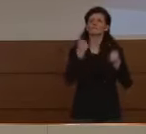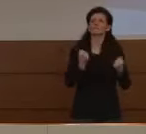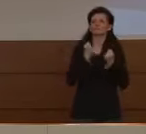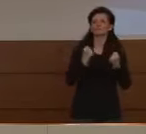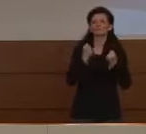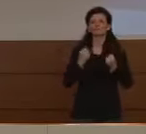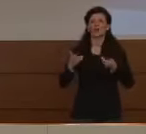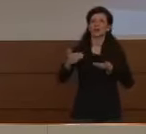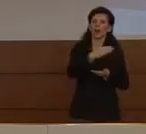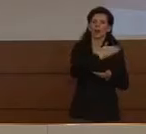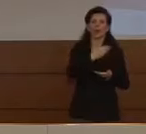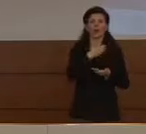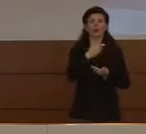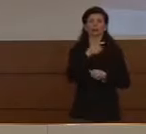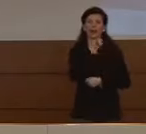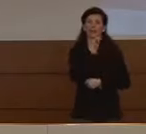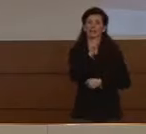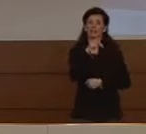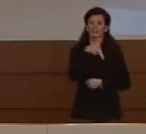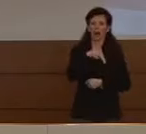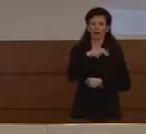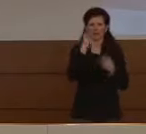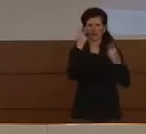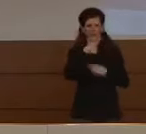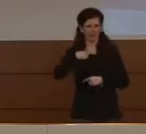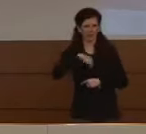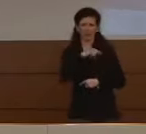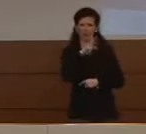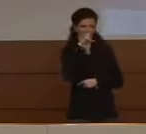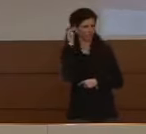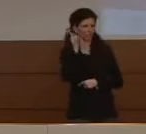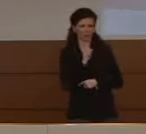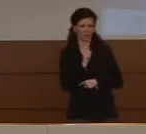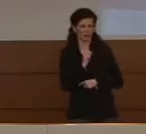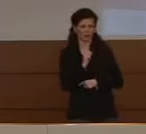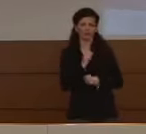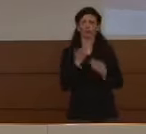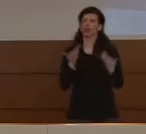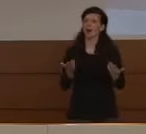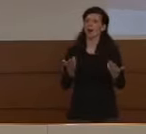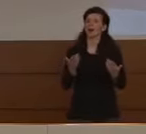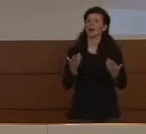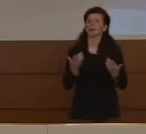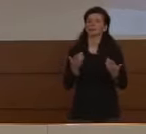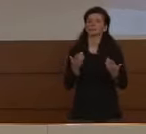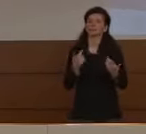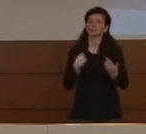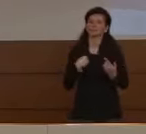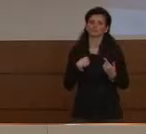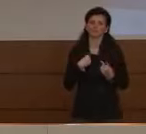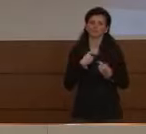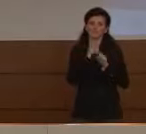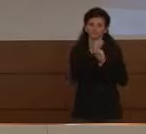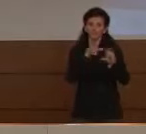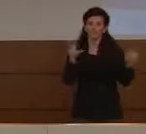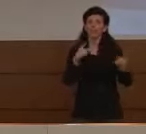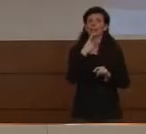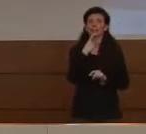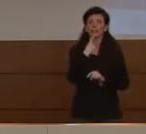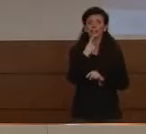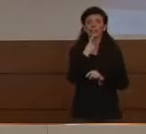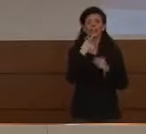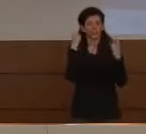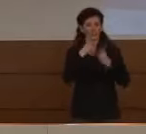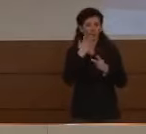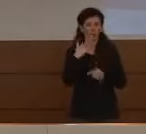raccolta con un iban hanoi sconosciuto per questo voglio invitare tutti quanti coloro i quali vogliono fare delle donazioni in favore